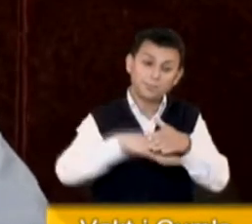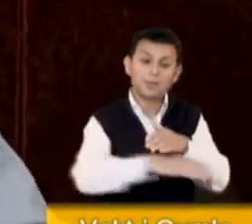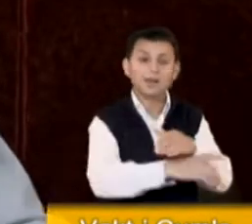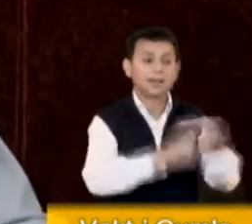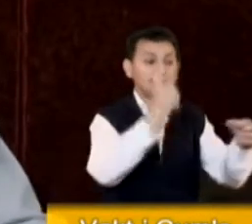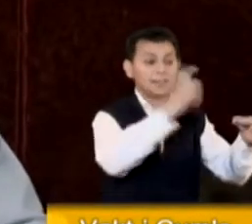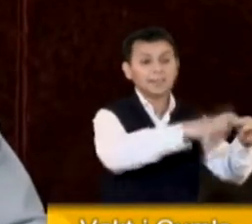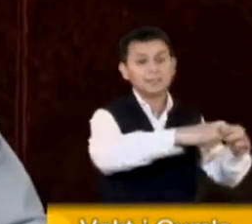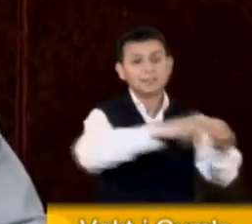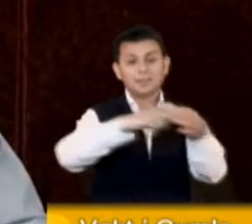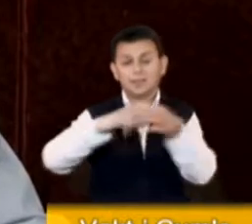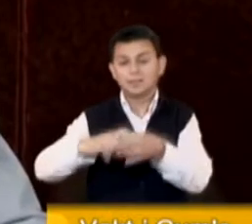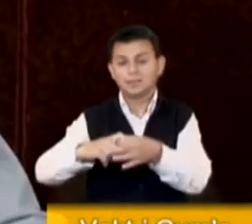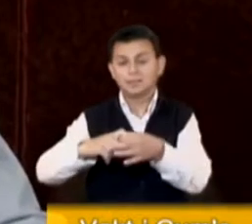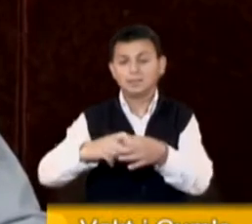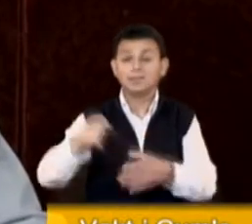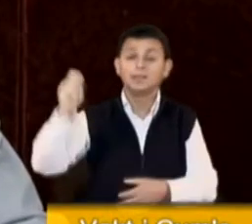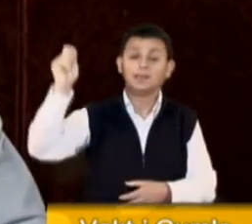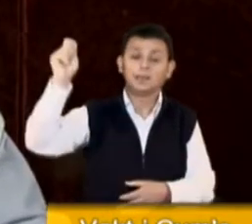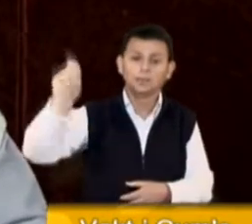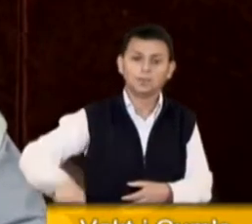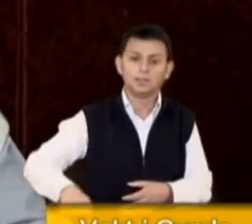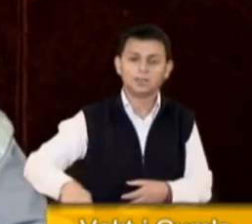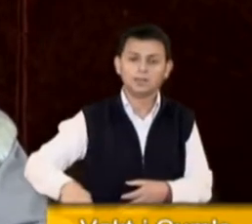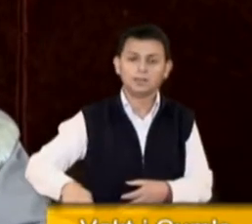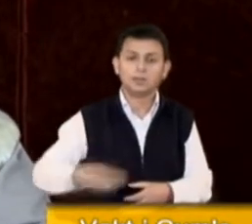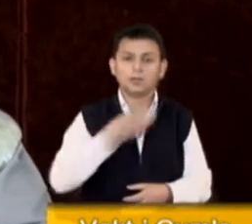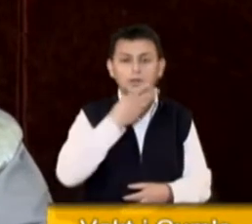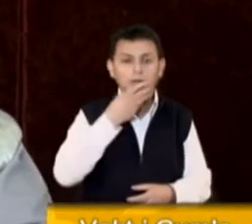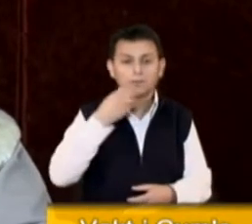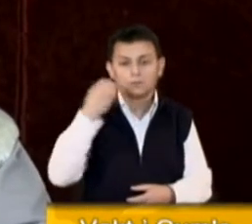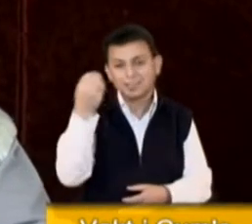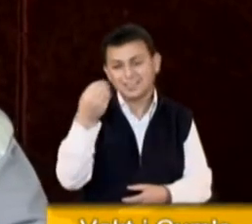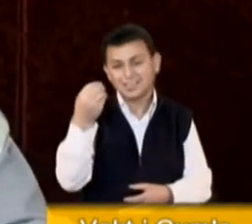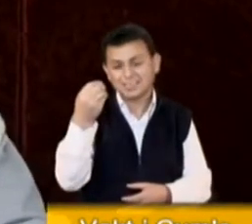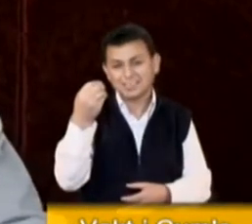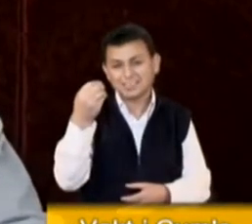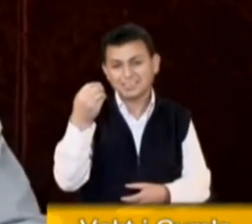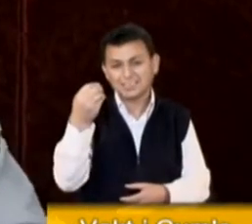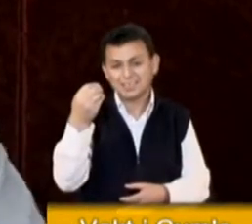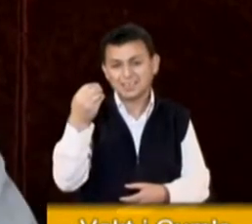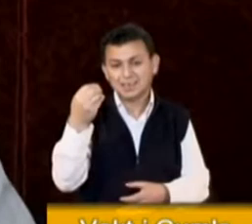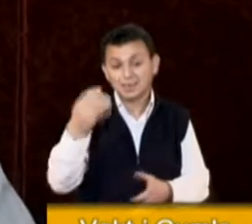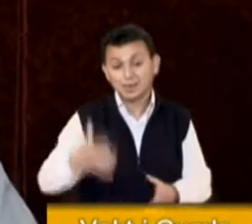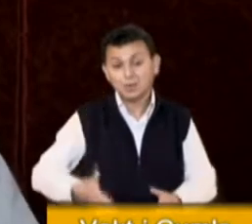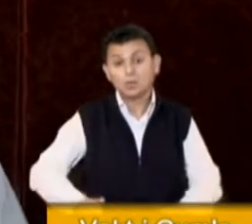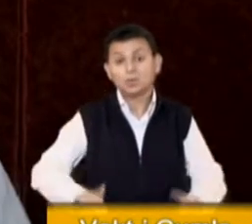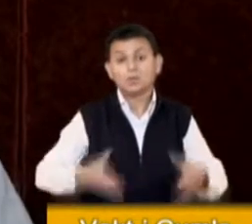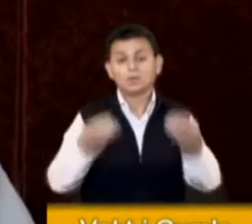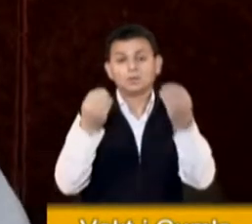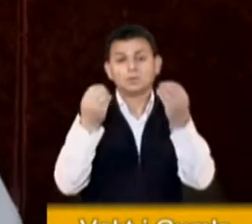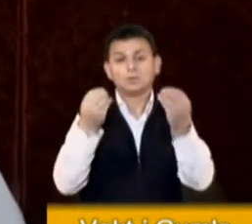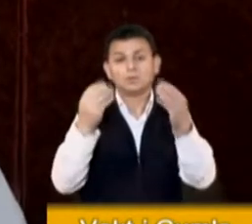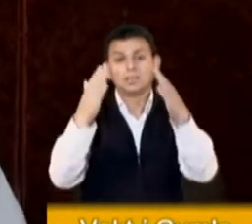etmeleridir. Demek ki gençlerin, o yiğitlerin saraydan mağarayı tercih ederek imanlarını